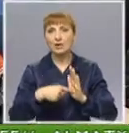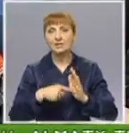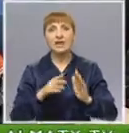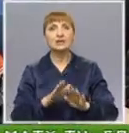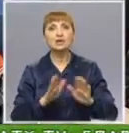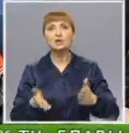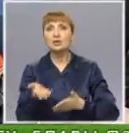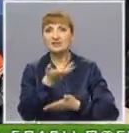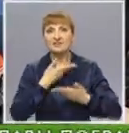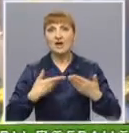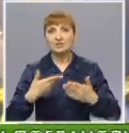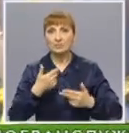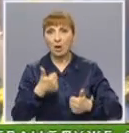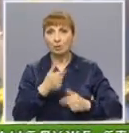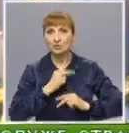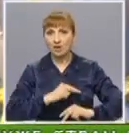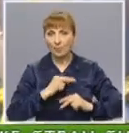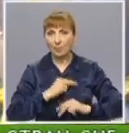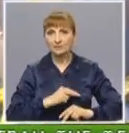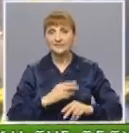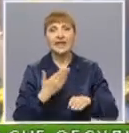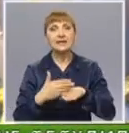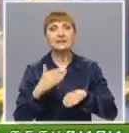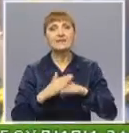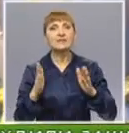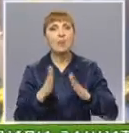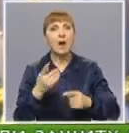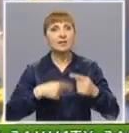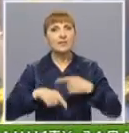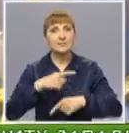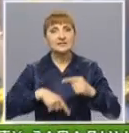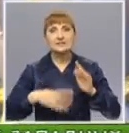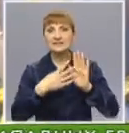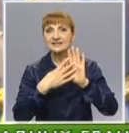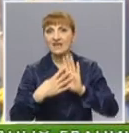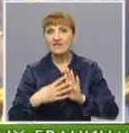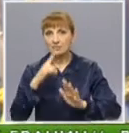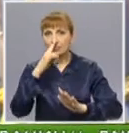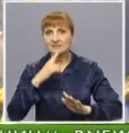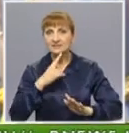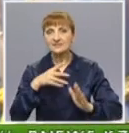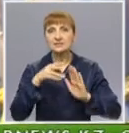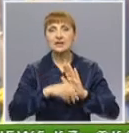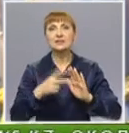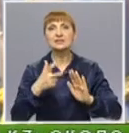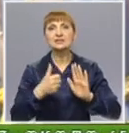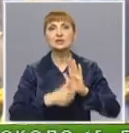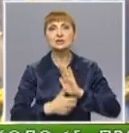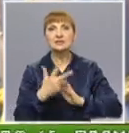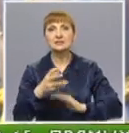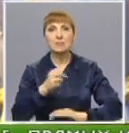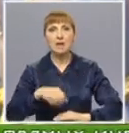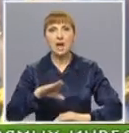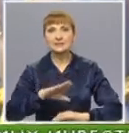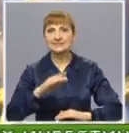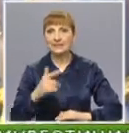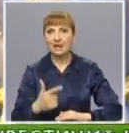наша с вами хорошая работа. Кредитование малого бизнеса за 9 месяцев составило 363 миллиарда